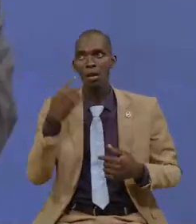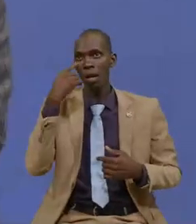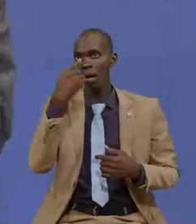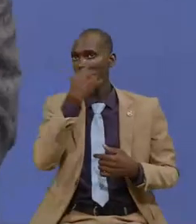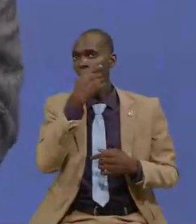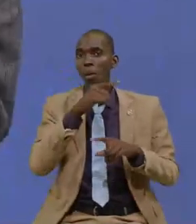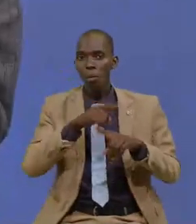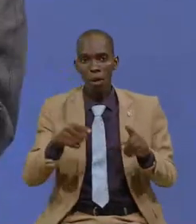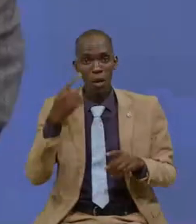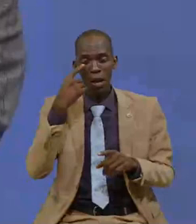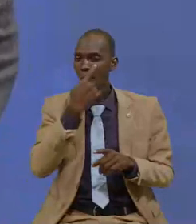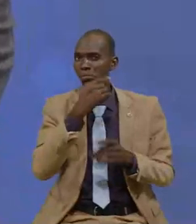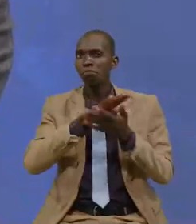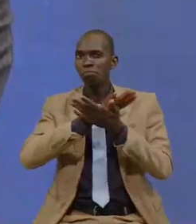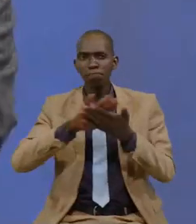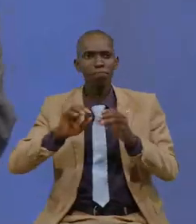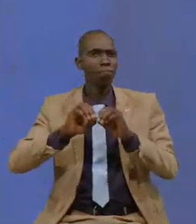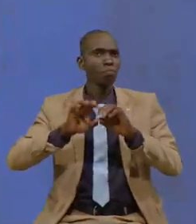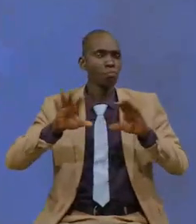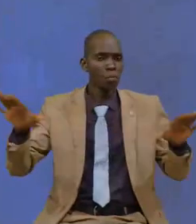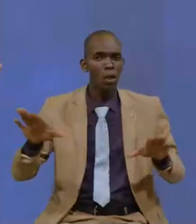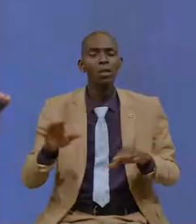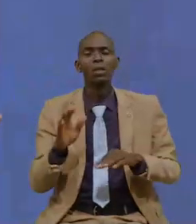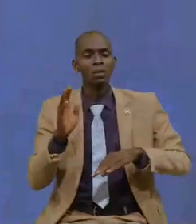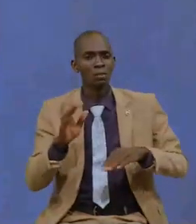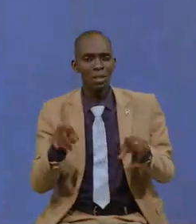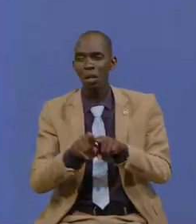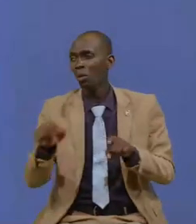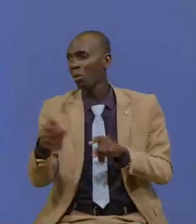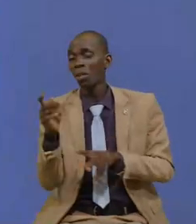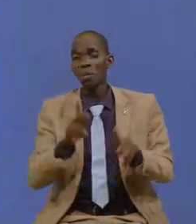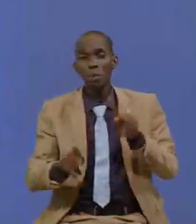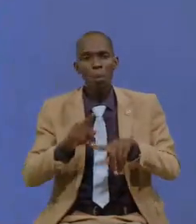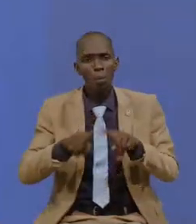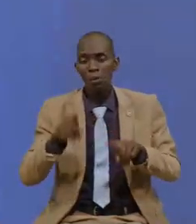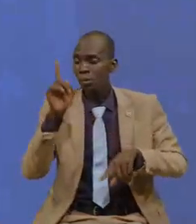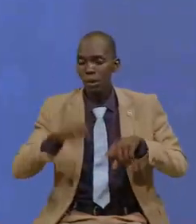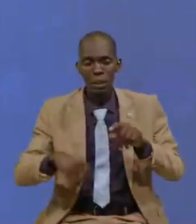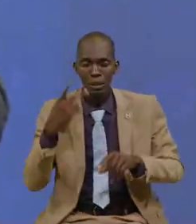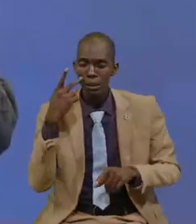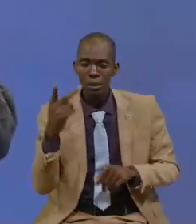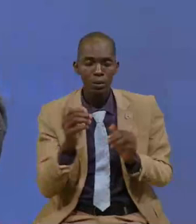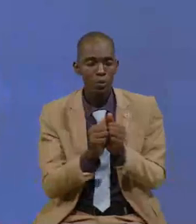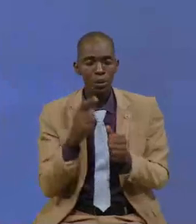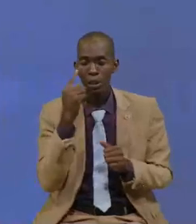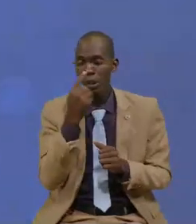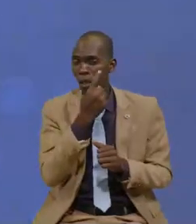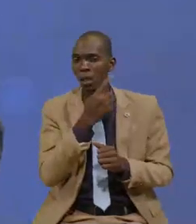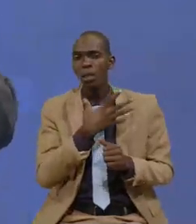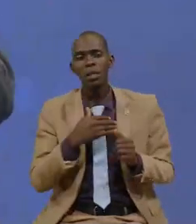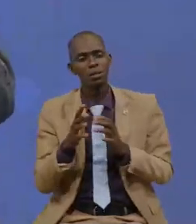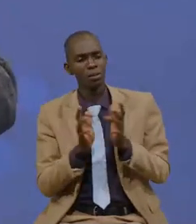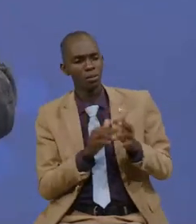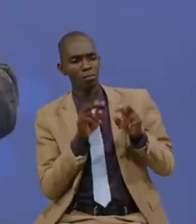et vous avez de bons yeux, de bons sourcils, comme les yeux de tout le monde. Mais vous ne pouvez pas voir.